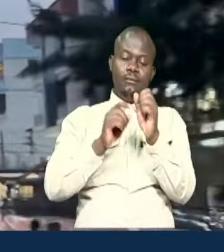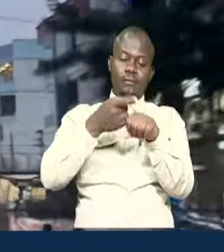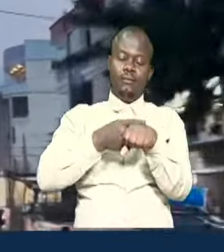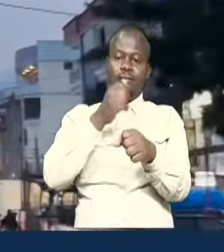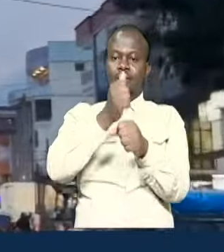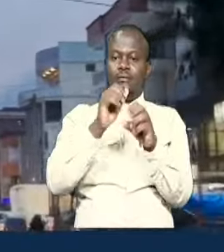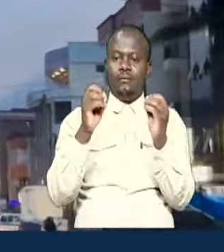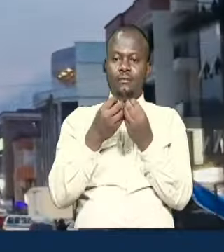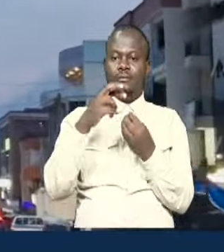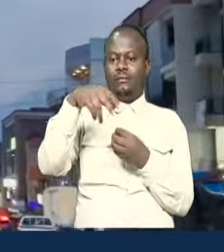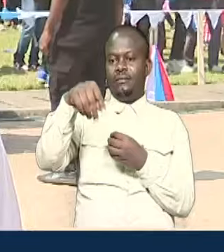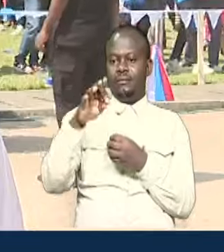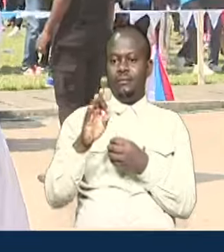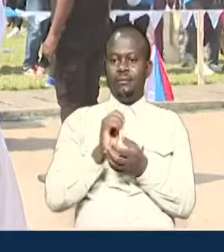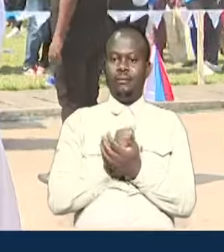bikozwe n'umuryango FPR Inkotanyi.